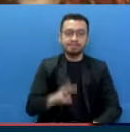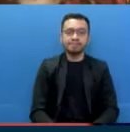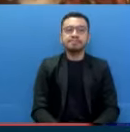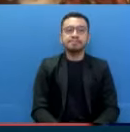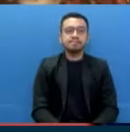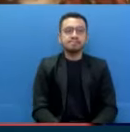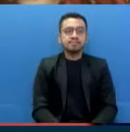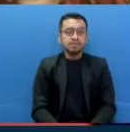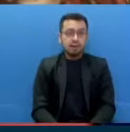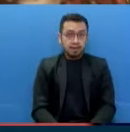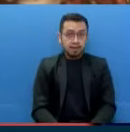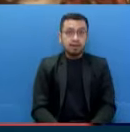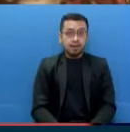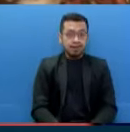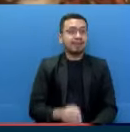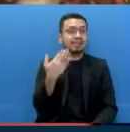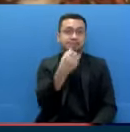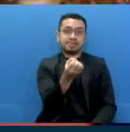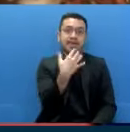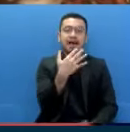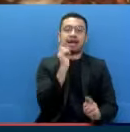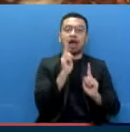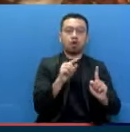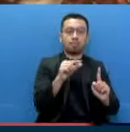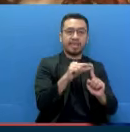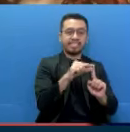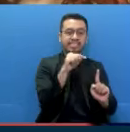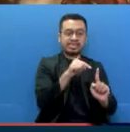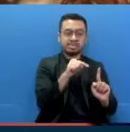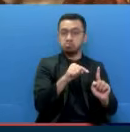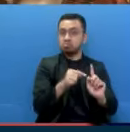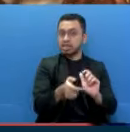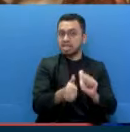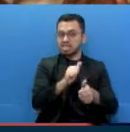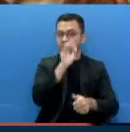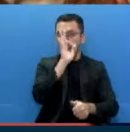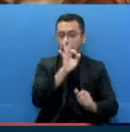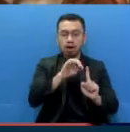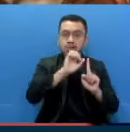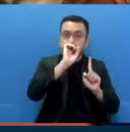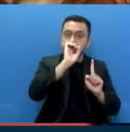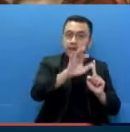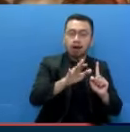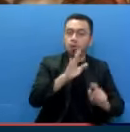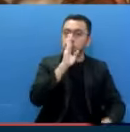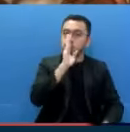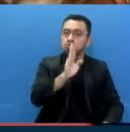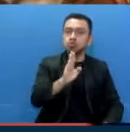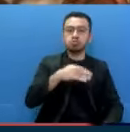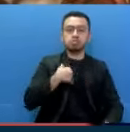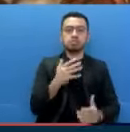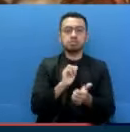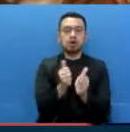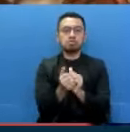kalau ternyata tes kebohongannya Ini hasilnya adalah PG jujur tidak terlibat dalam kasus ini apakah bisa berpotensi ini pegi